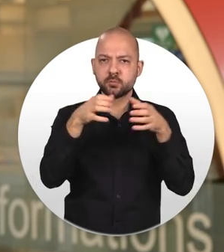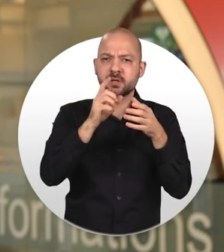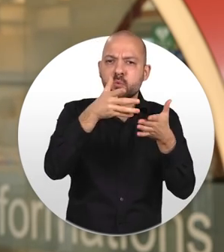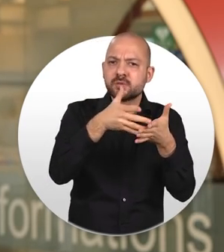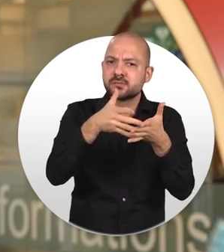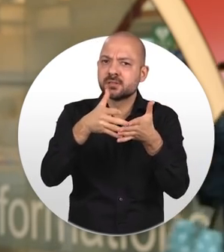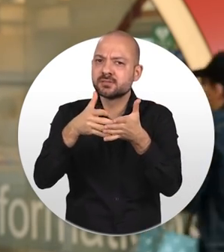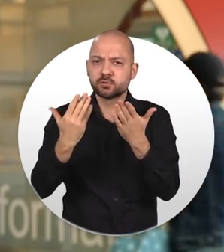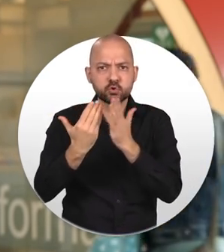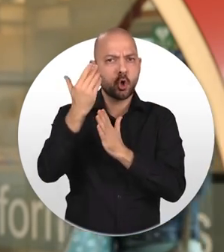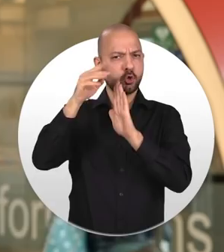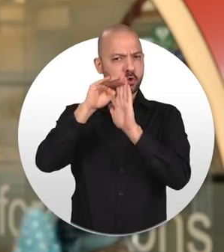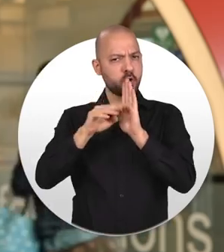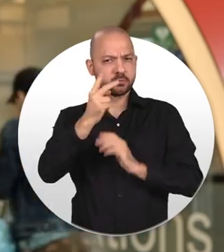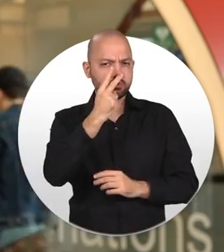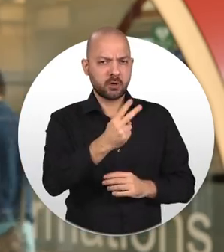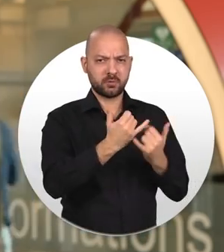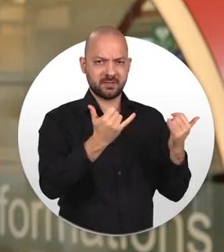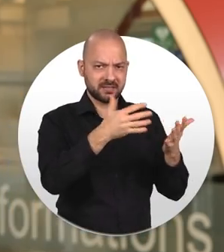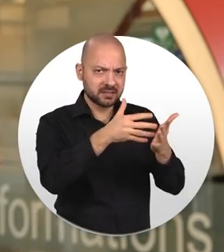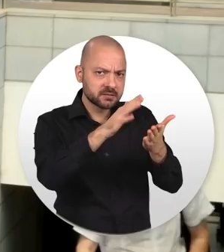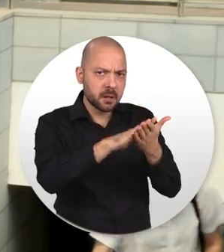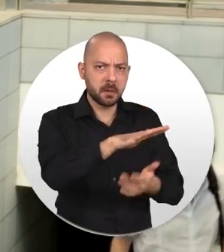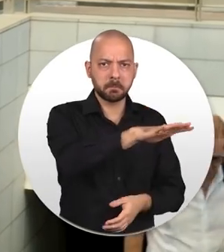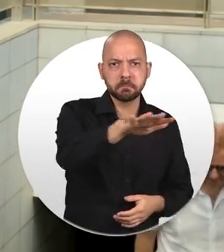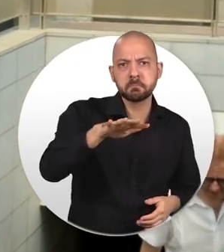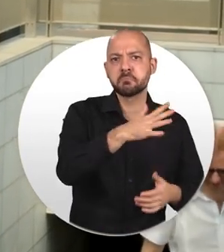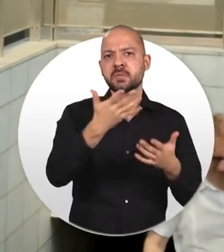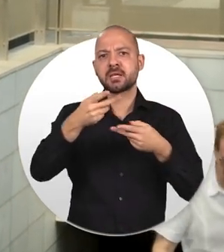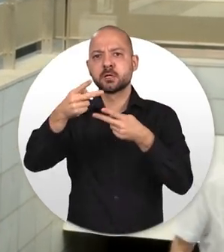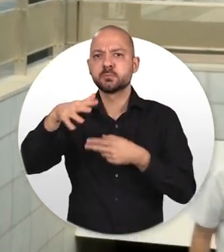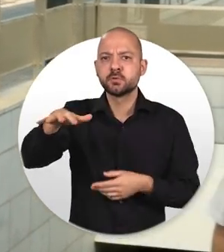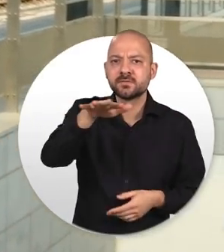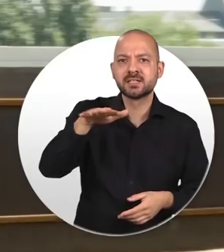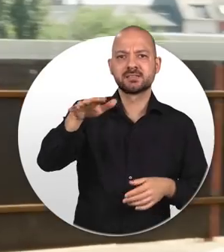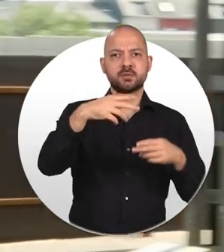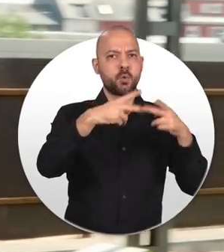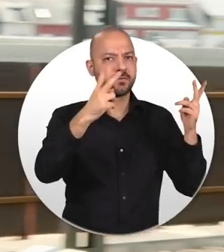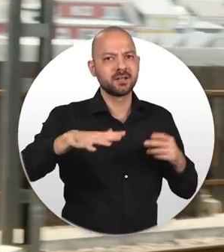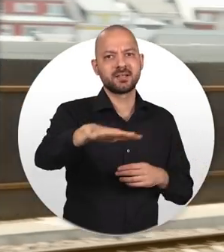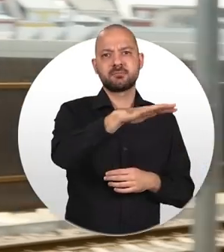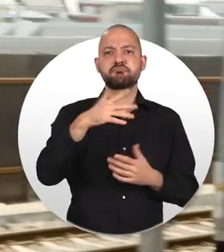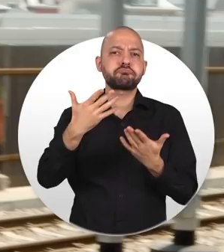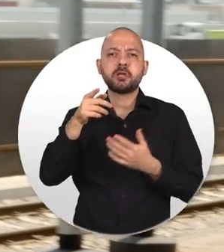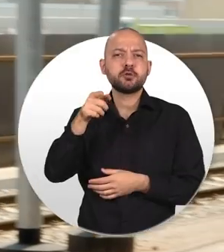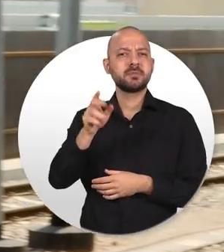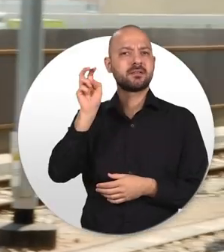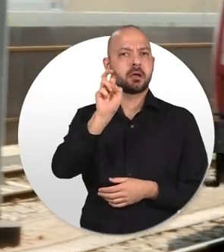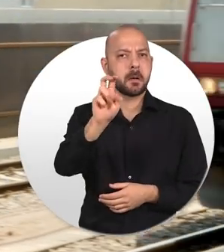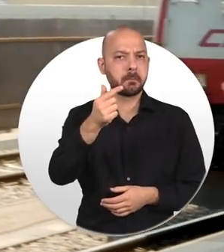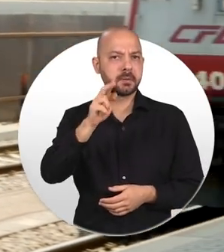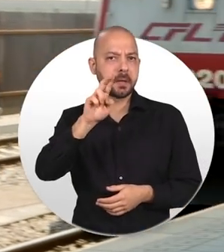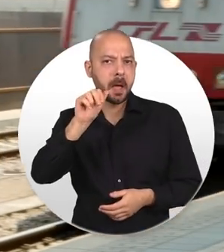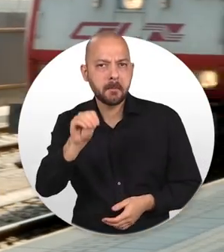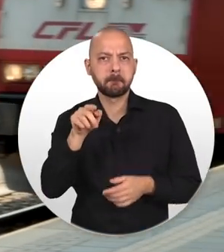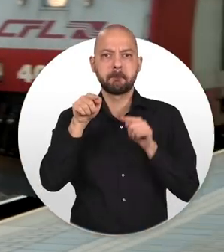angefordert worden ist. Die Gruppe testet die neu angesetzten Normen am öffentlichen Gebäude oder am Transport, wie zum